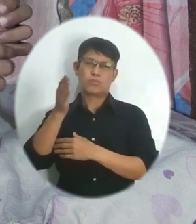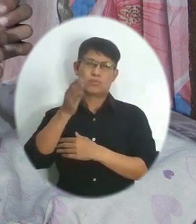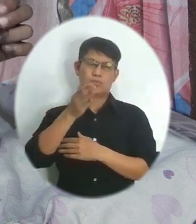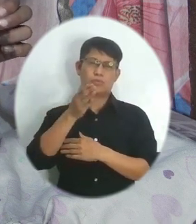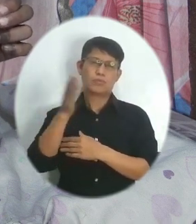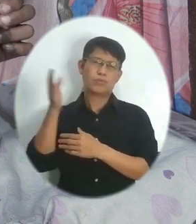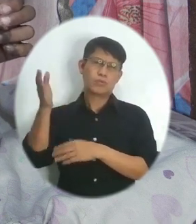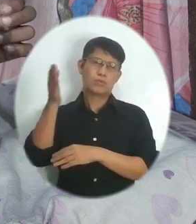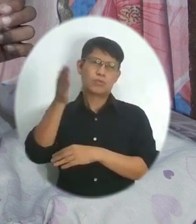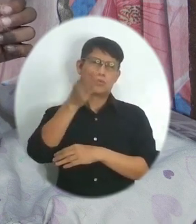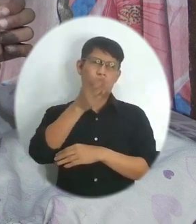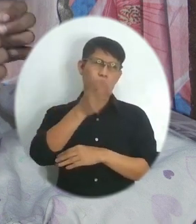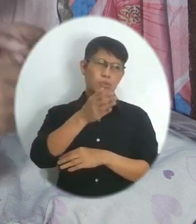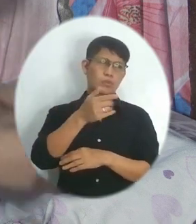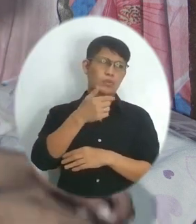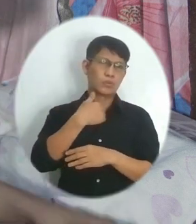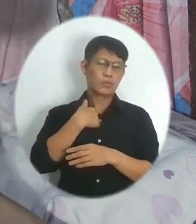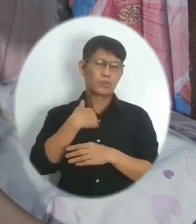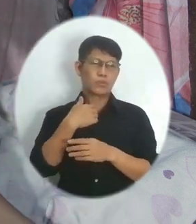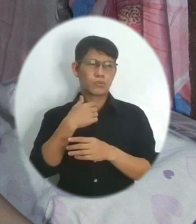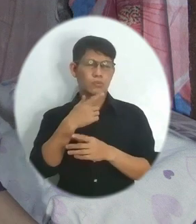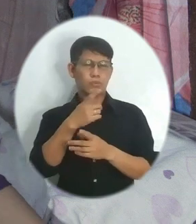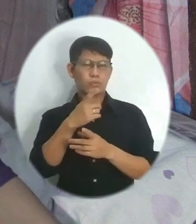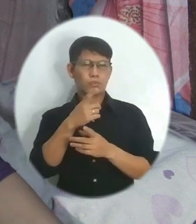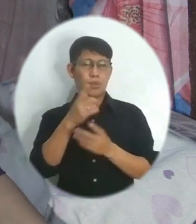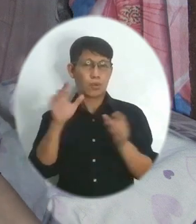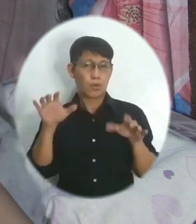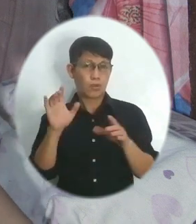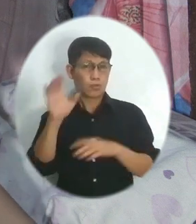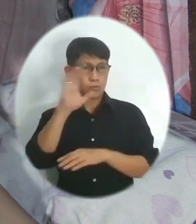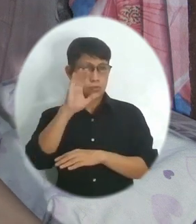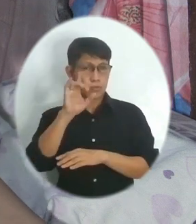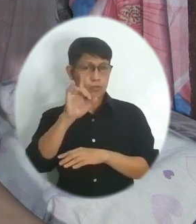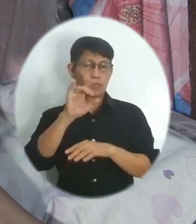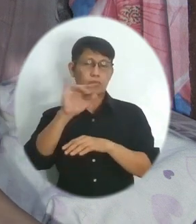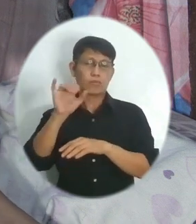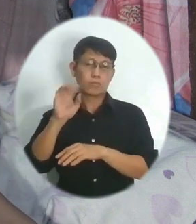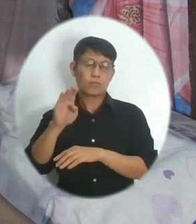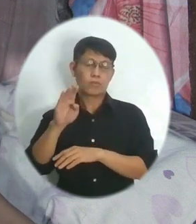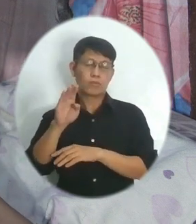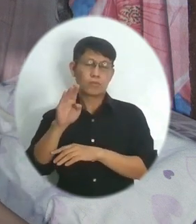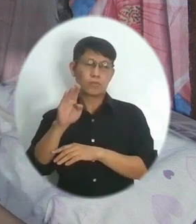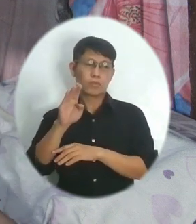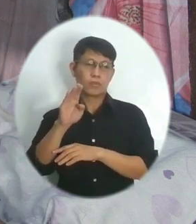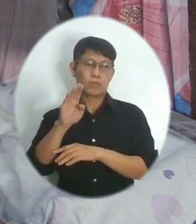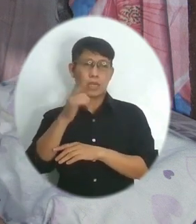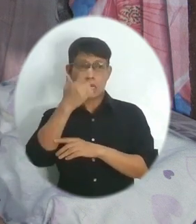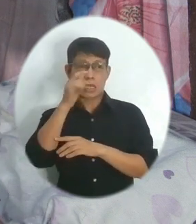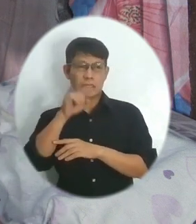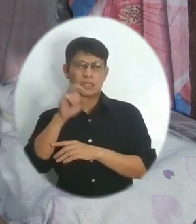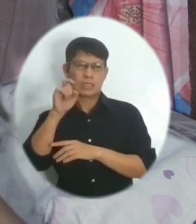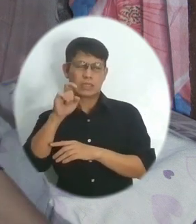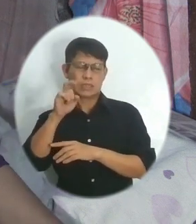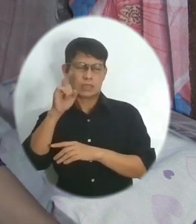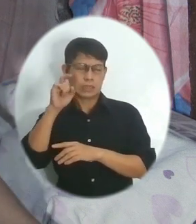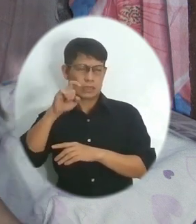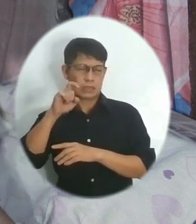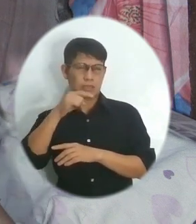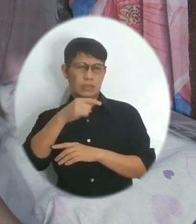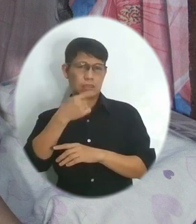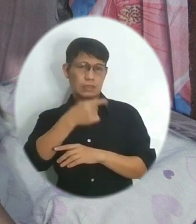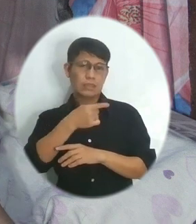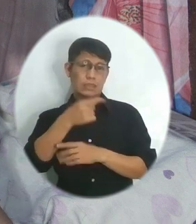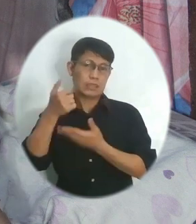po siya nag-aalok na kung saan magpagawang cabinet, paggawa ng bahay, kasi nakita po niya po nga po